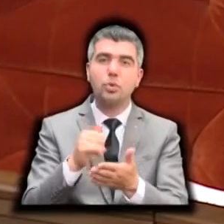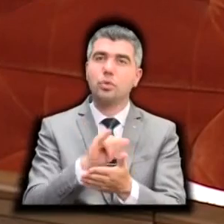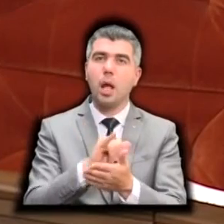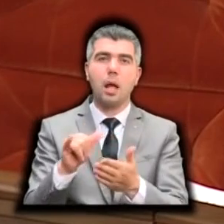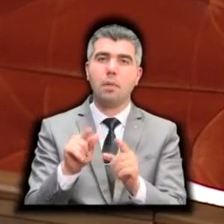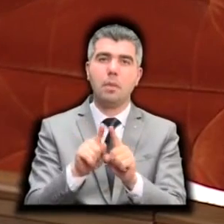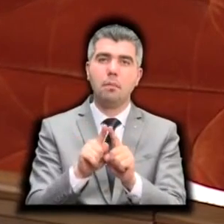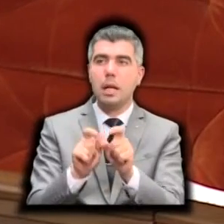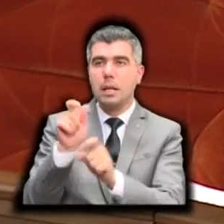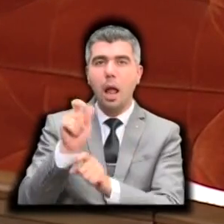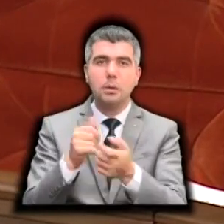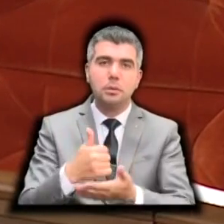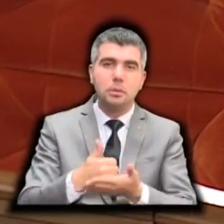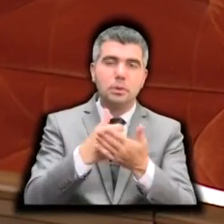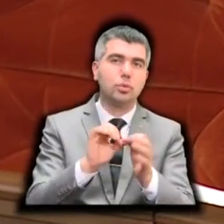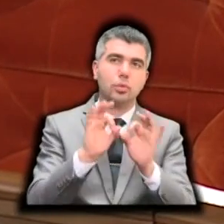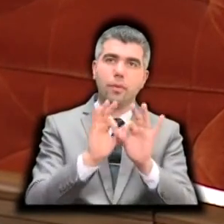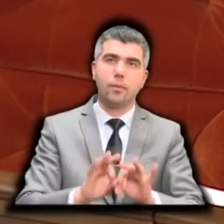تيوصلوش مواليهم،